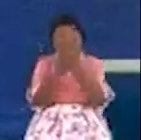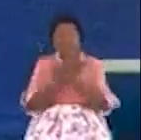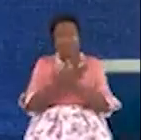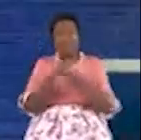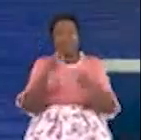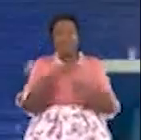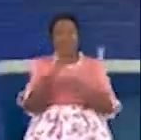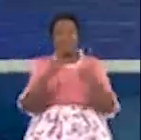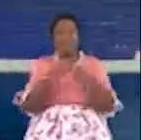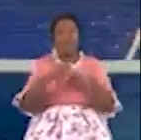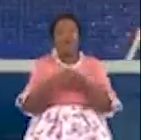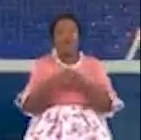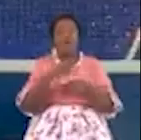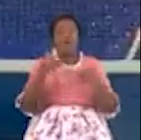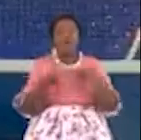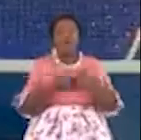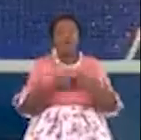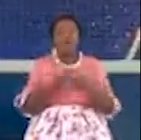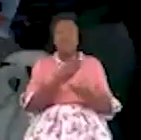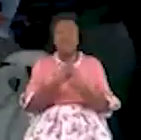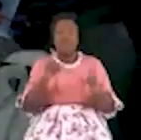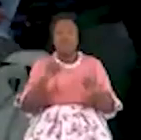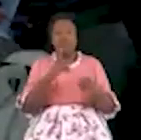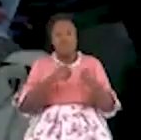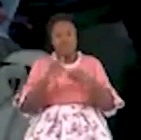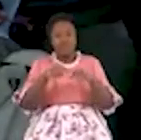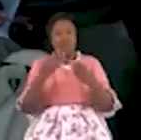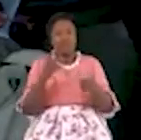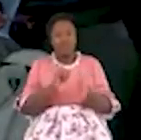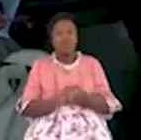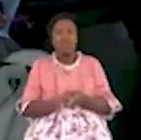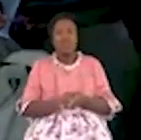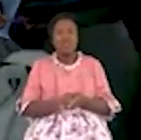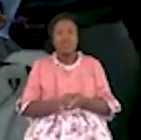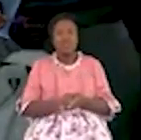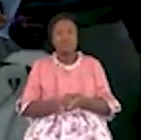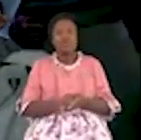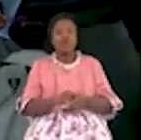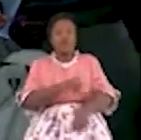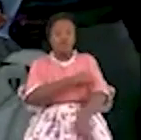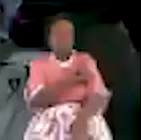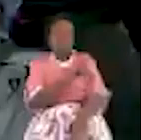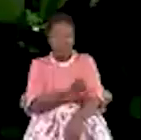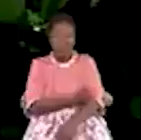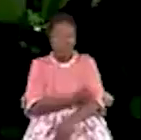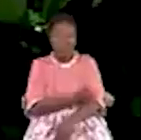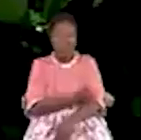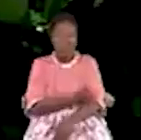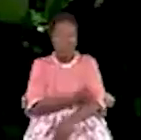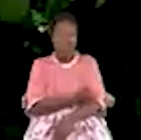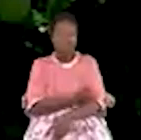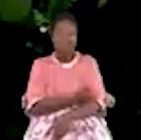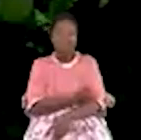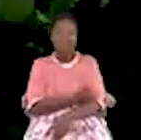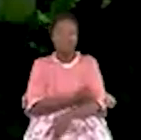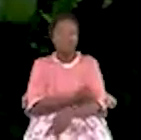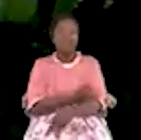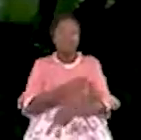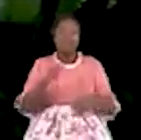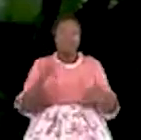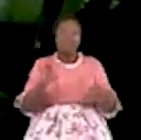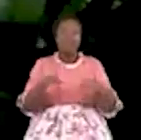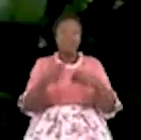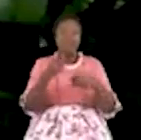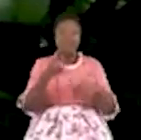gị, ọ ga-enye gị iche isi. Ka otu onye tie iche isi, ọ ga-enye gị ike